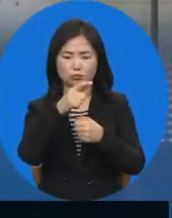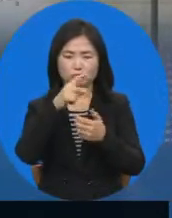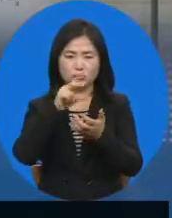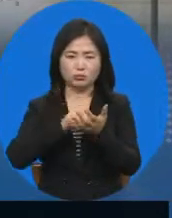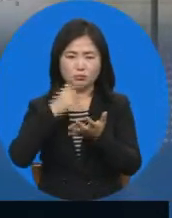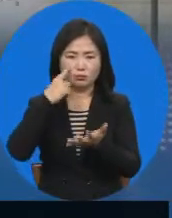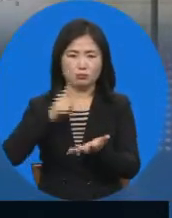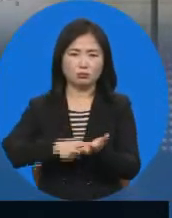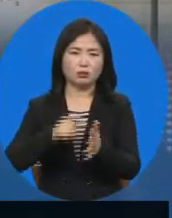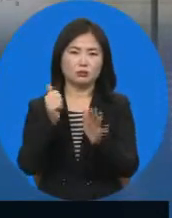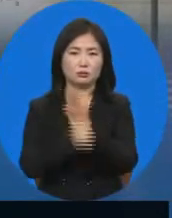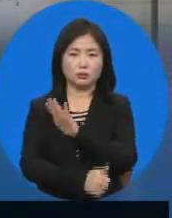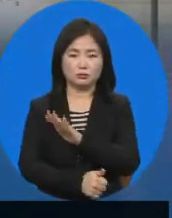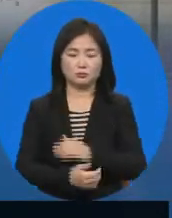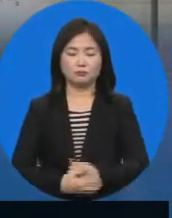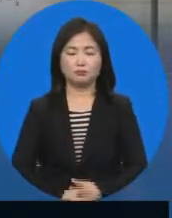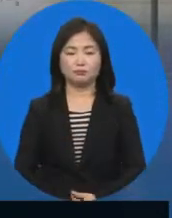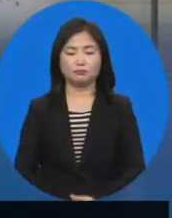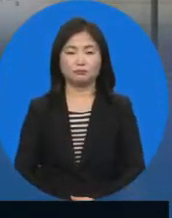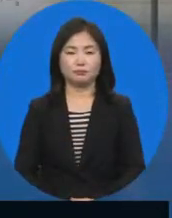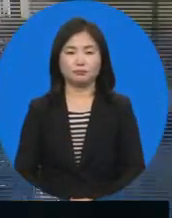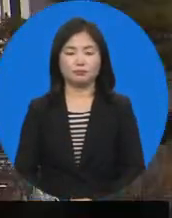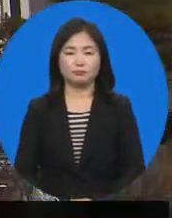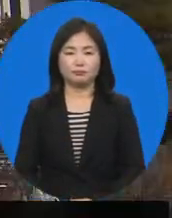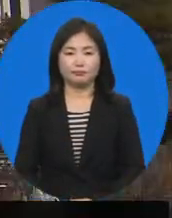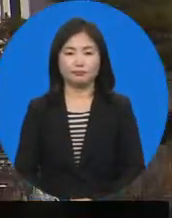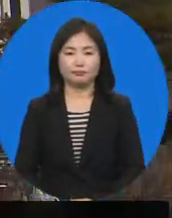실패했습니다 박재형 기자 가 주셨습니다